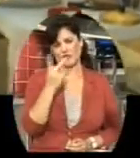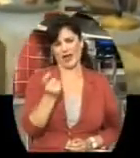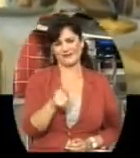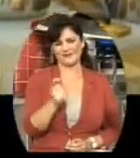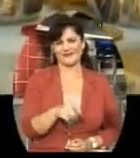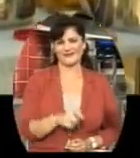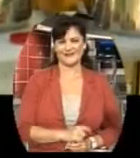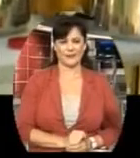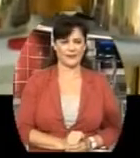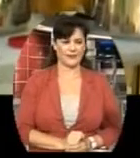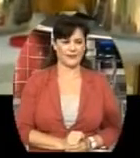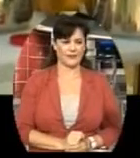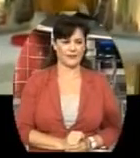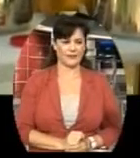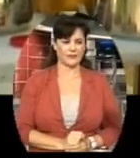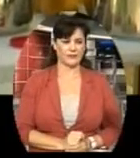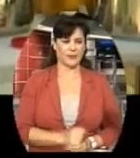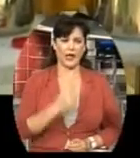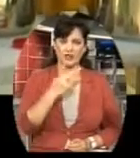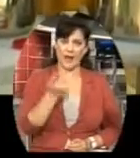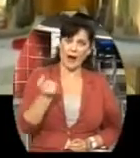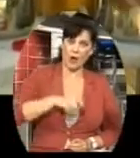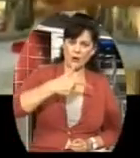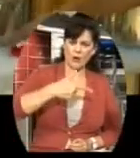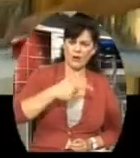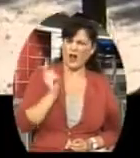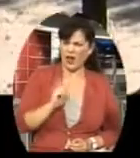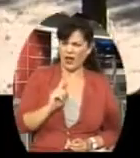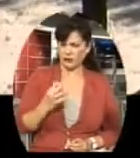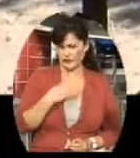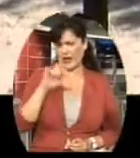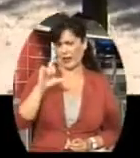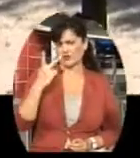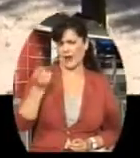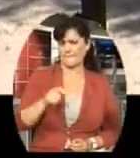שניים. שניים על כל הקומקום. לא, לא על קומקום, רק על התחושה שלי, מה זה על כל הקומקום?